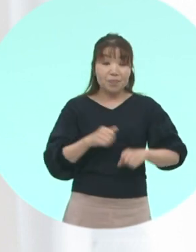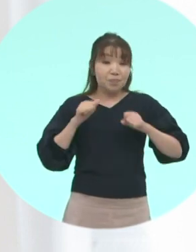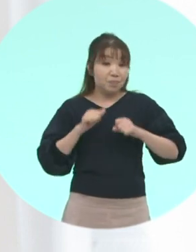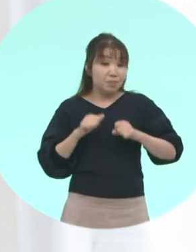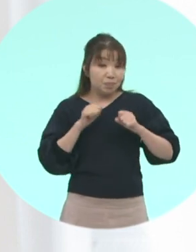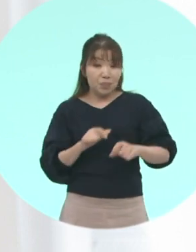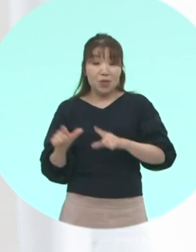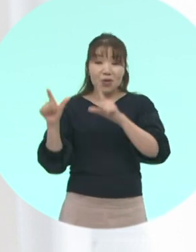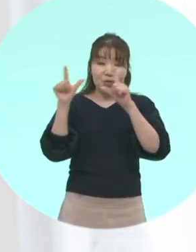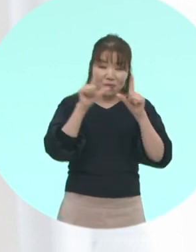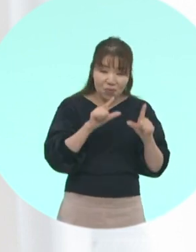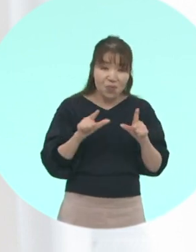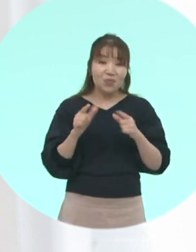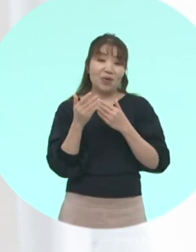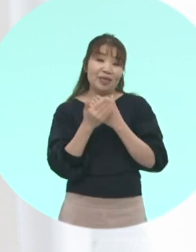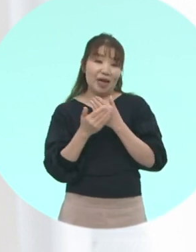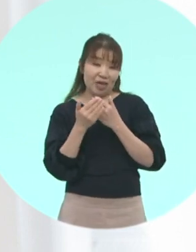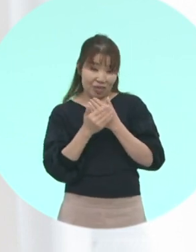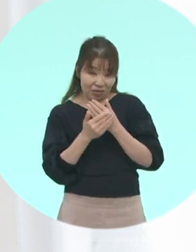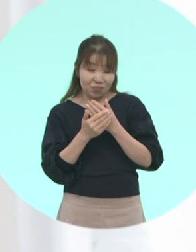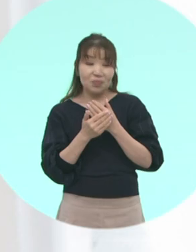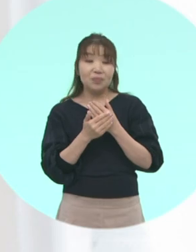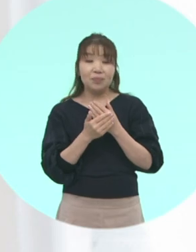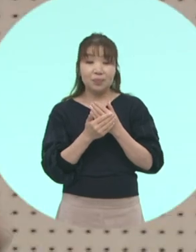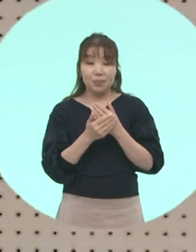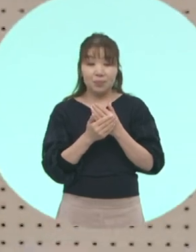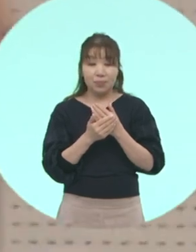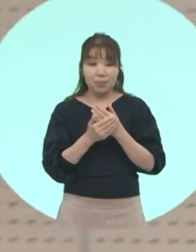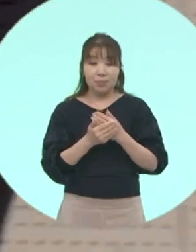過ごすことは大切なことです。